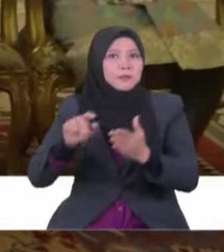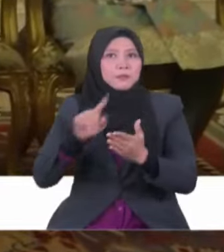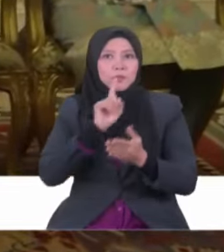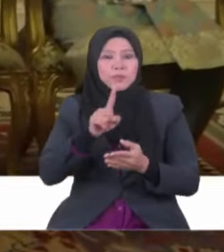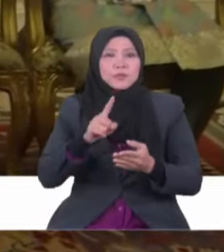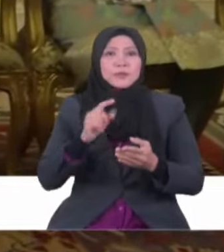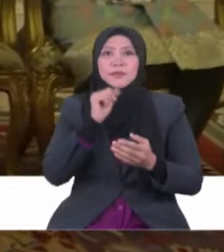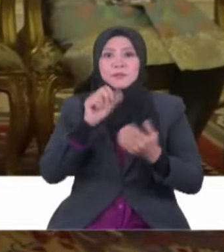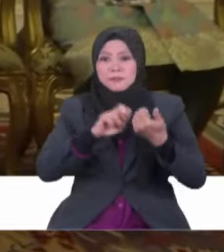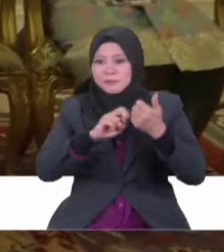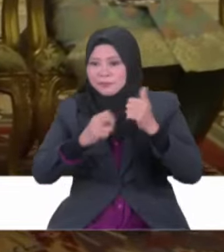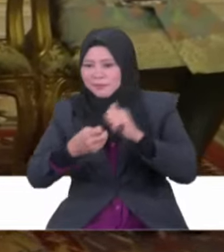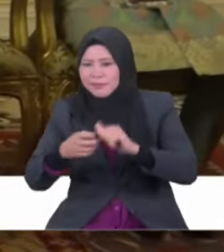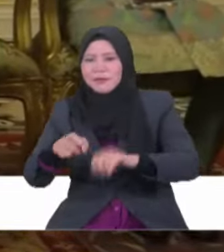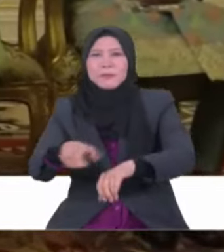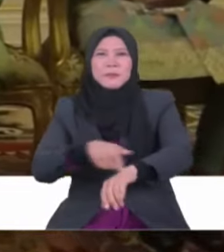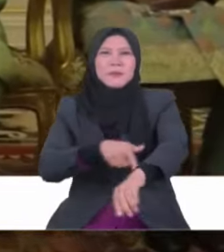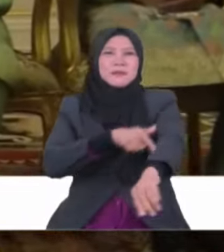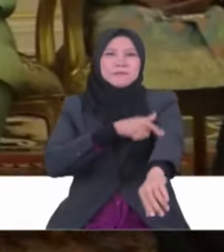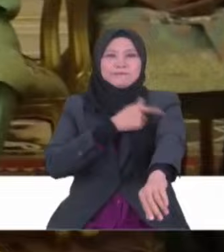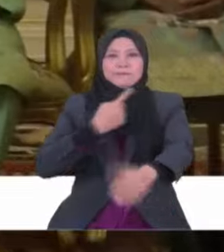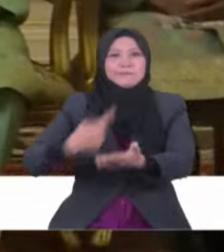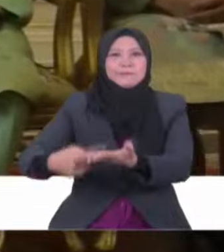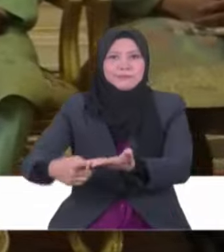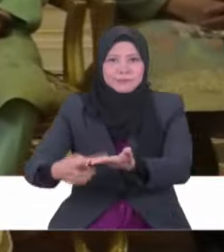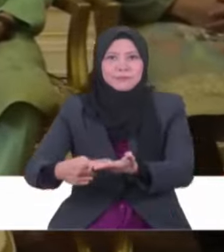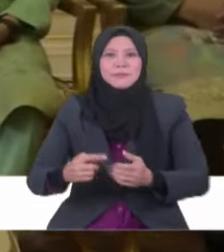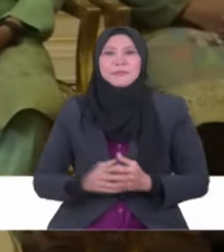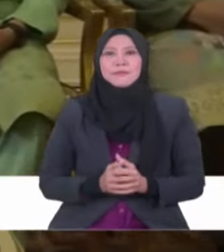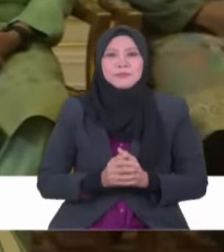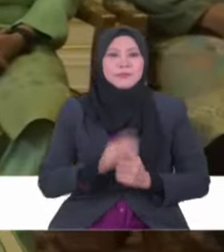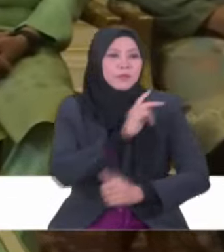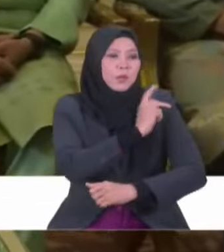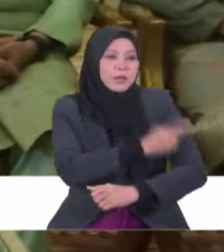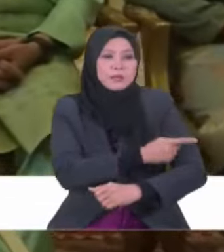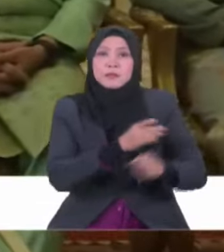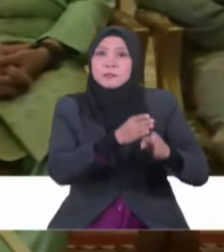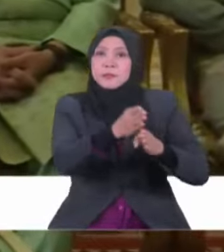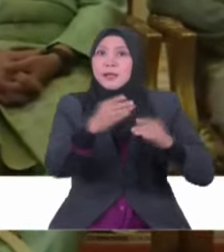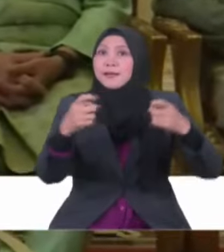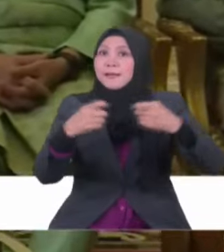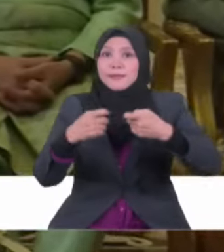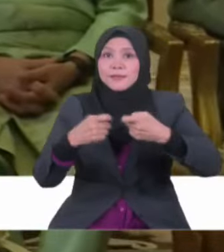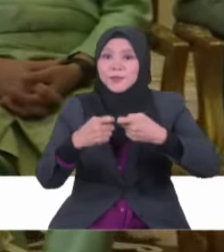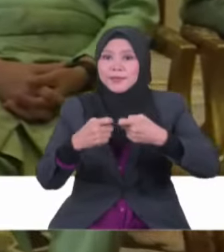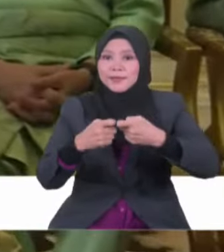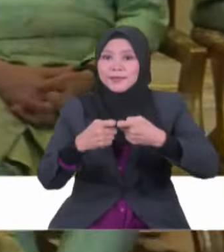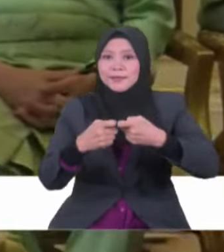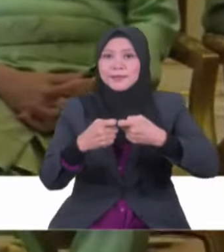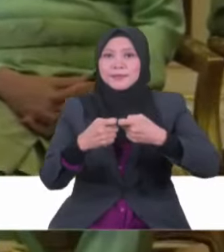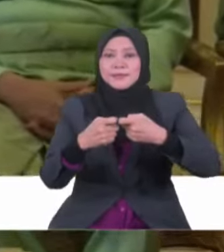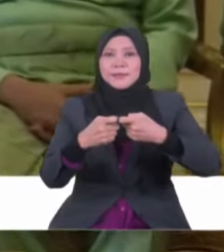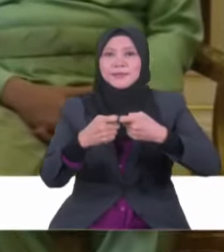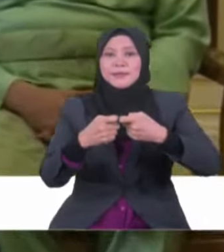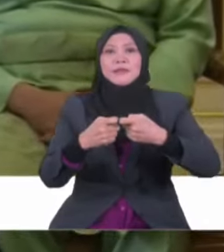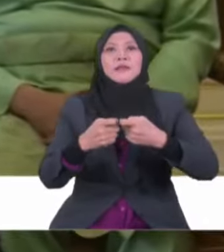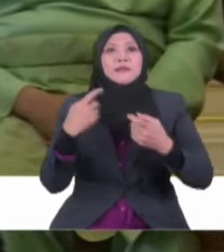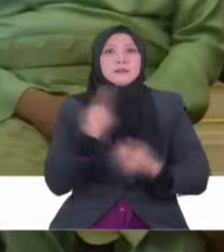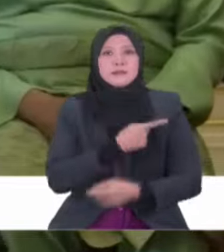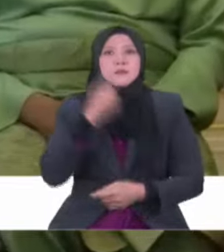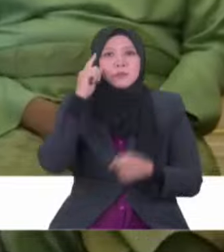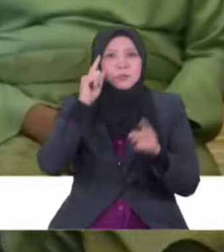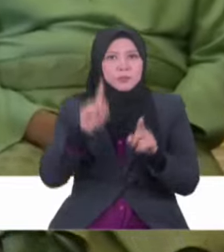tidak begitu rumit tapi mengambil masa yang panjang. Begitu juga kuasa bidang elektrik. Ya. Bidang elektrik kita